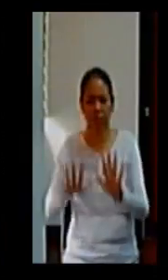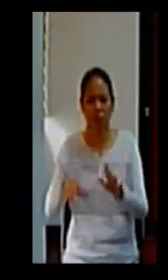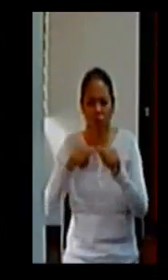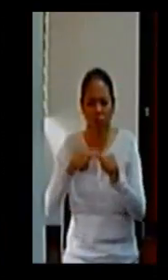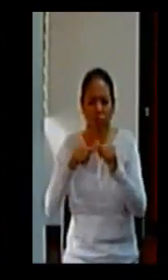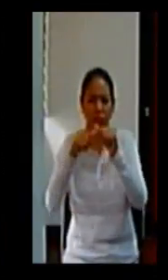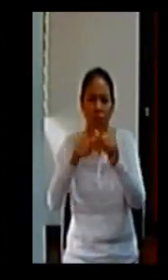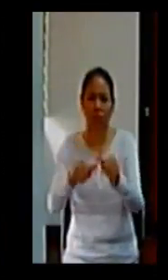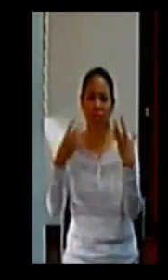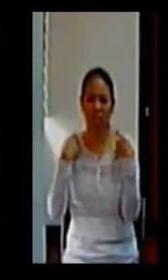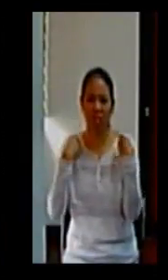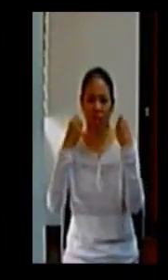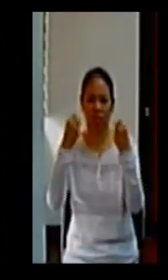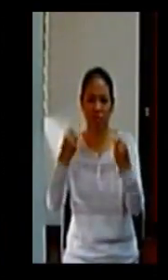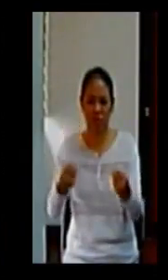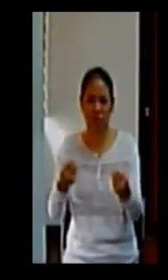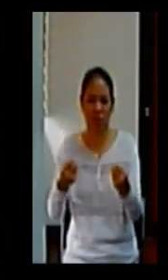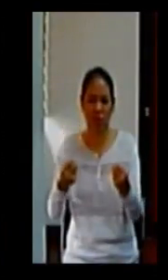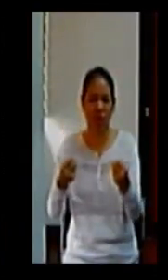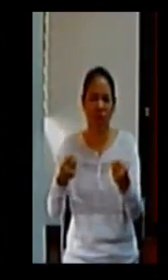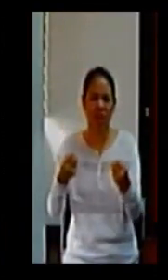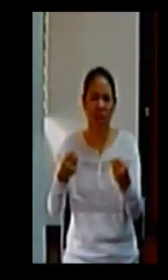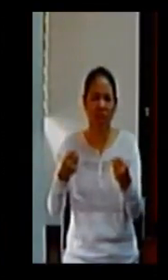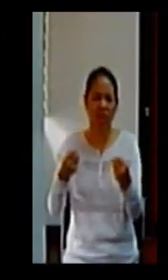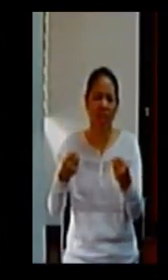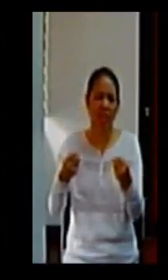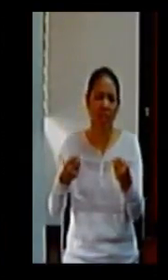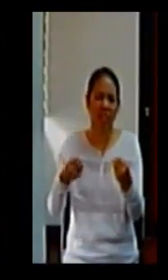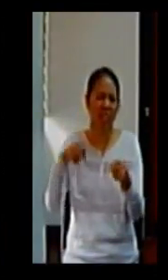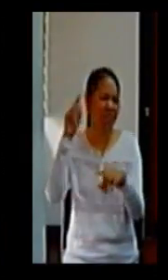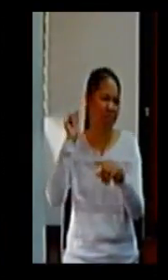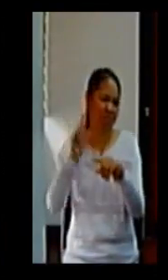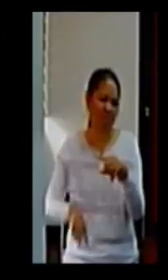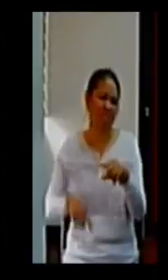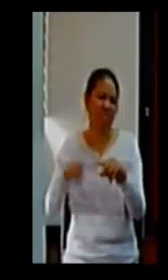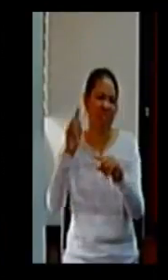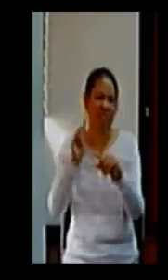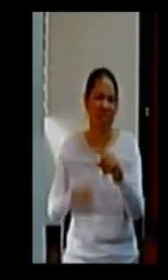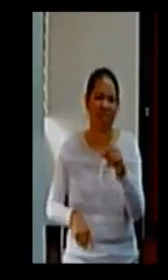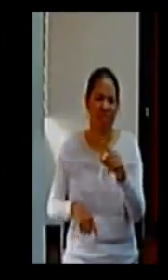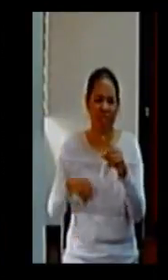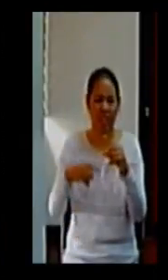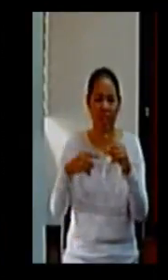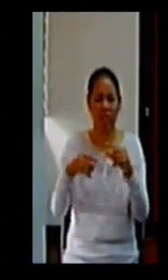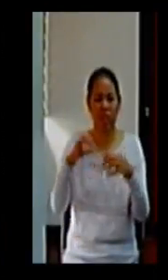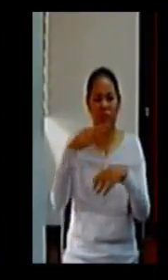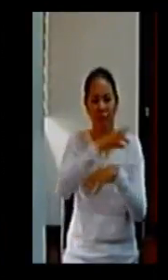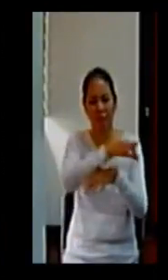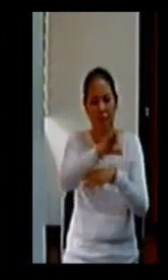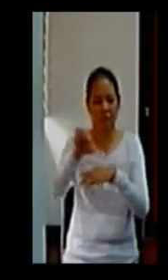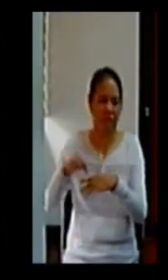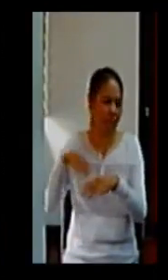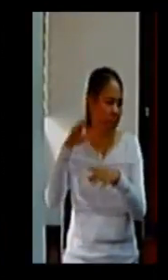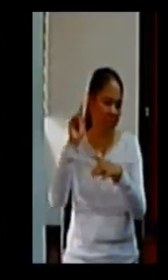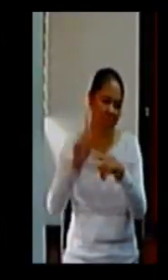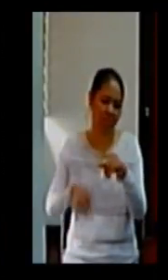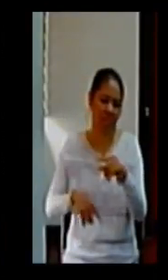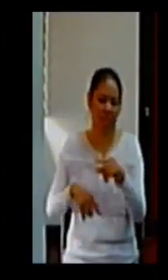malalakas to the point na hindi na kaya ng aming palayan ang volume na tubig na bumabagsak sa aming